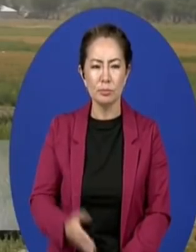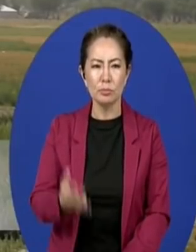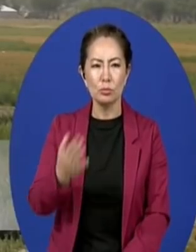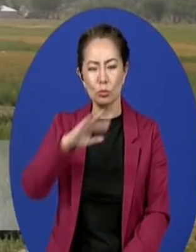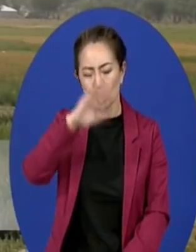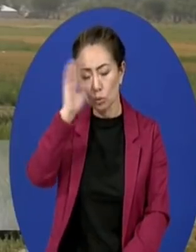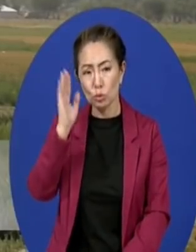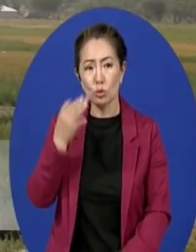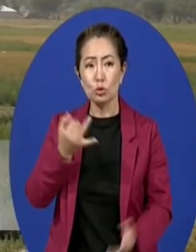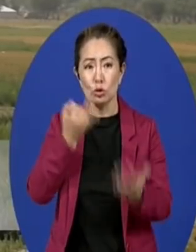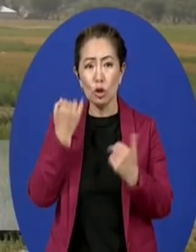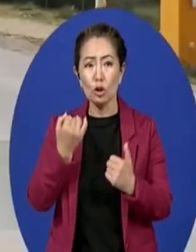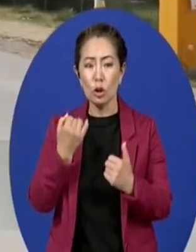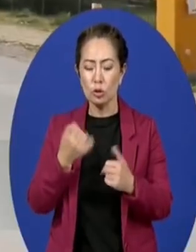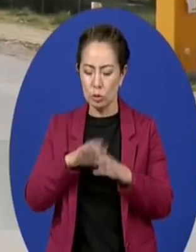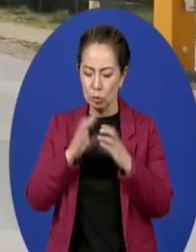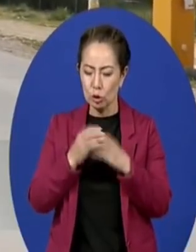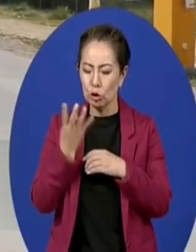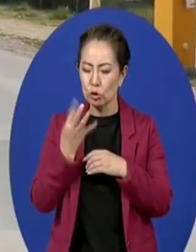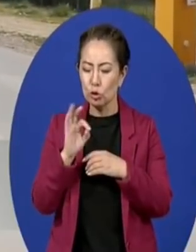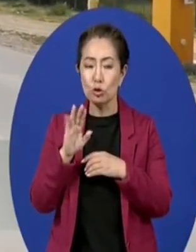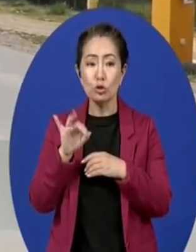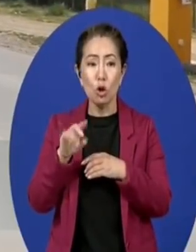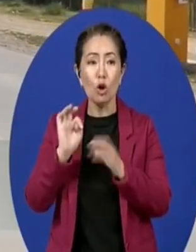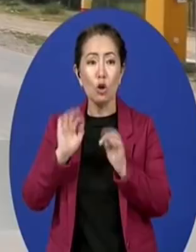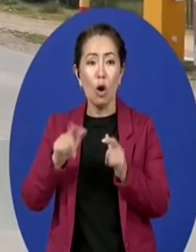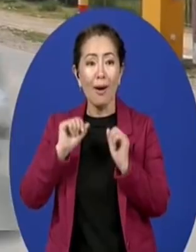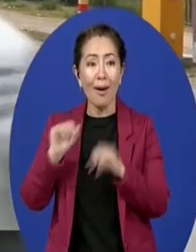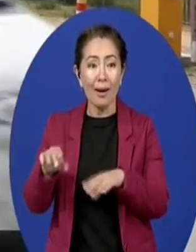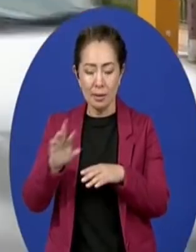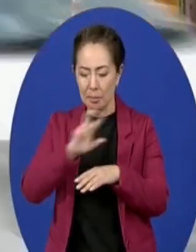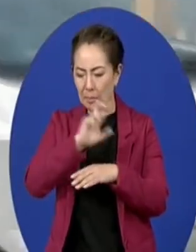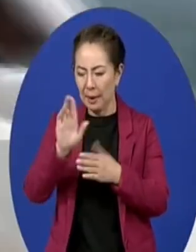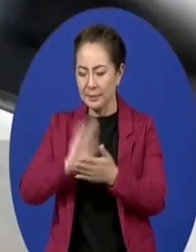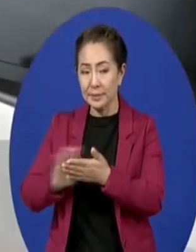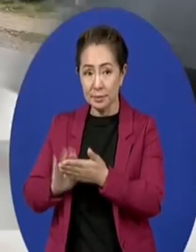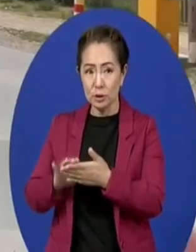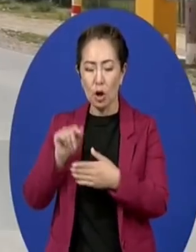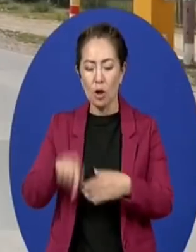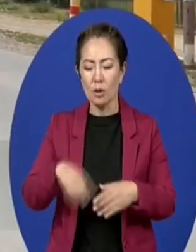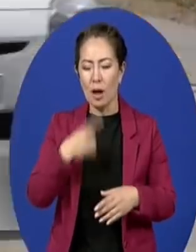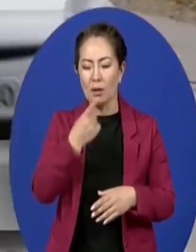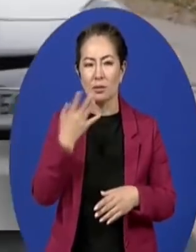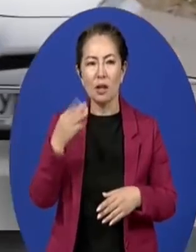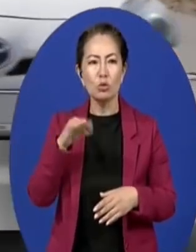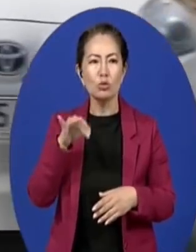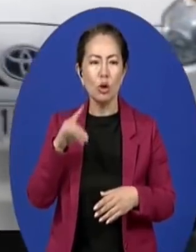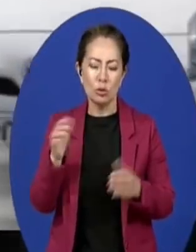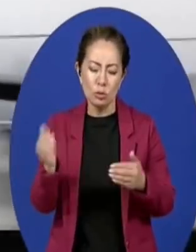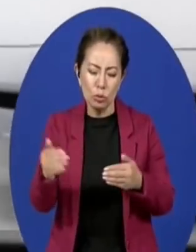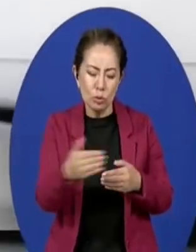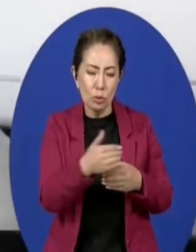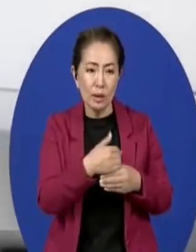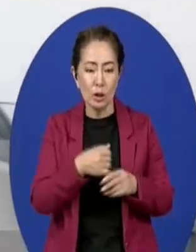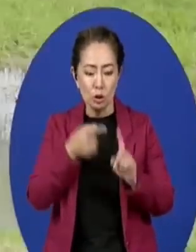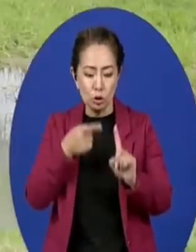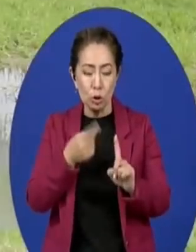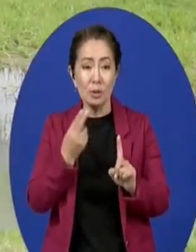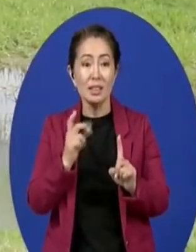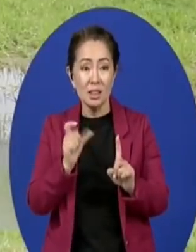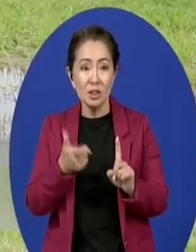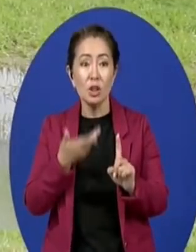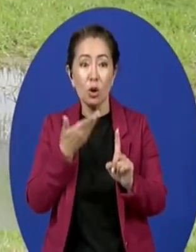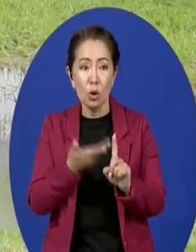Өнгөрсөн 107 өнөх нийтдээ 40 тонн хог хаягдал байгаль хамгаалагчид цэвэрлсэн бол энэ жил 15 тонн хогийг цуглуулан зориулалтын цэгт хүргэсэн байна.